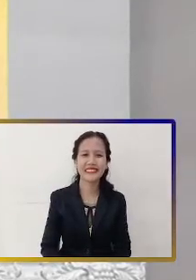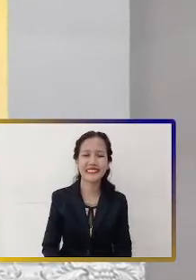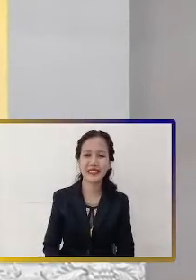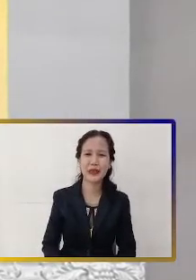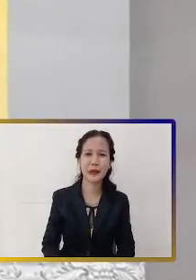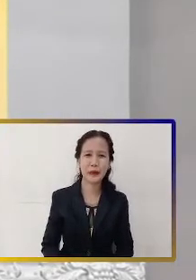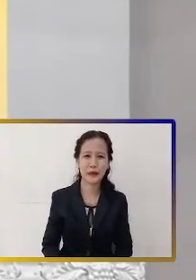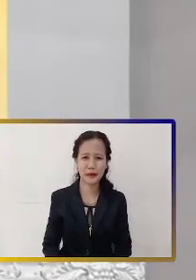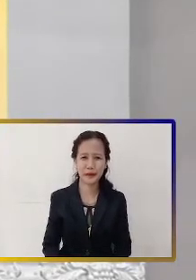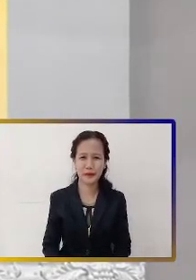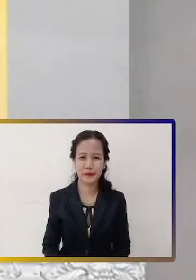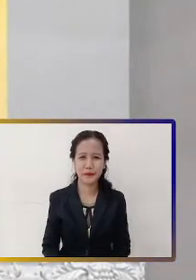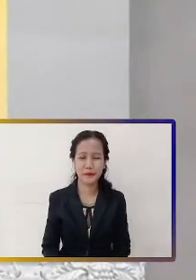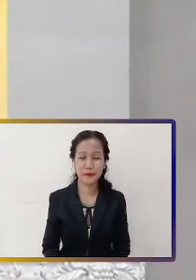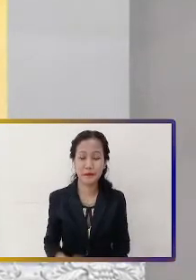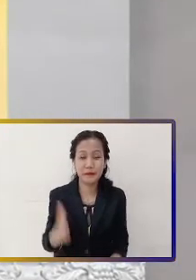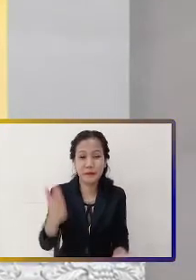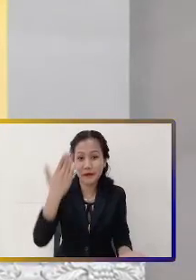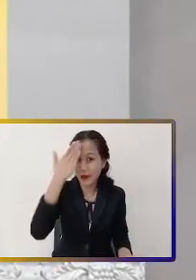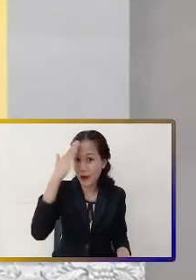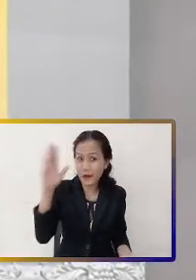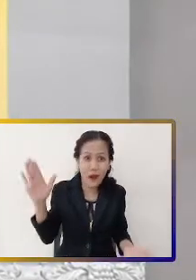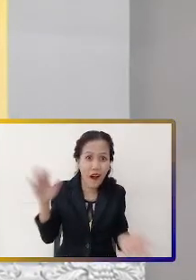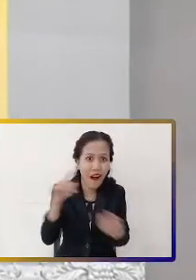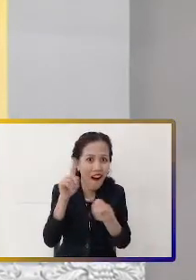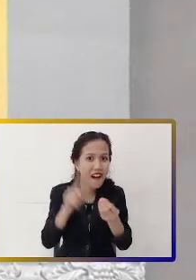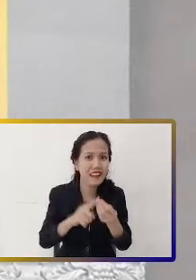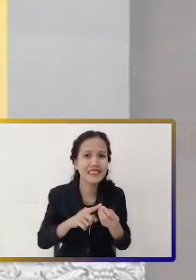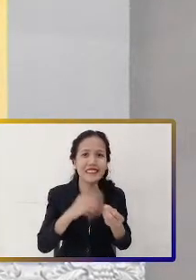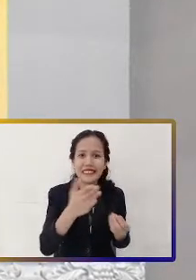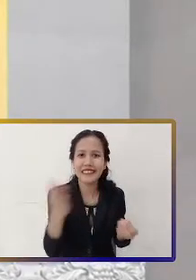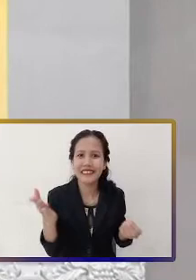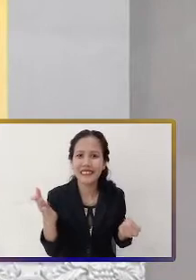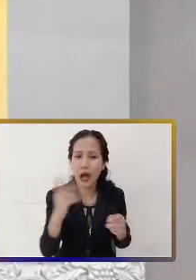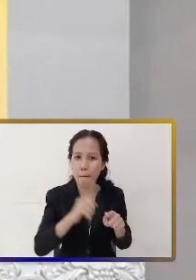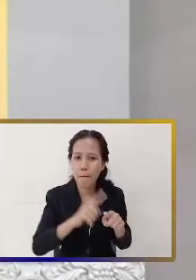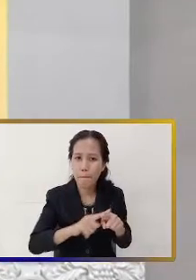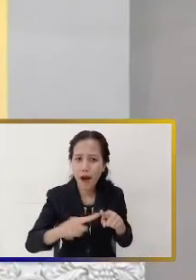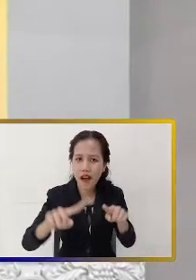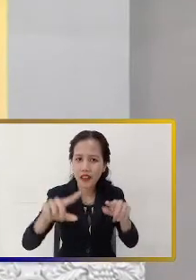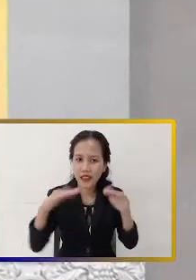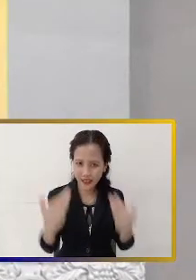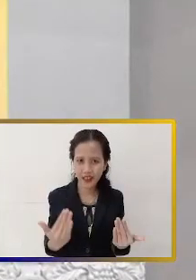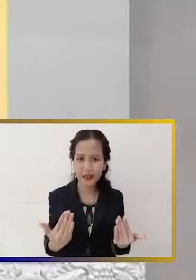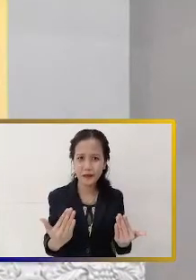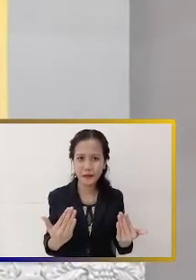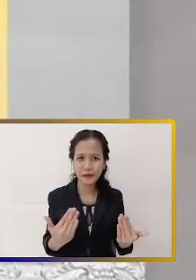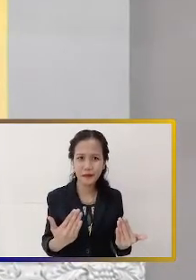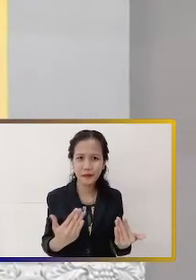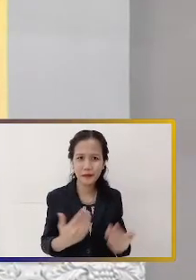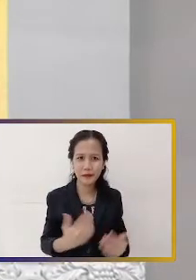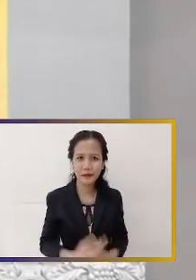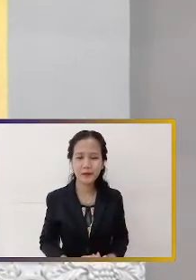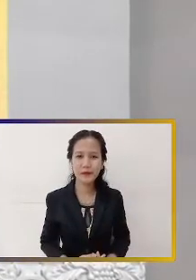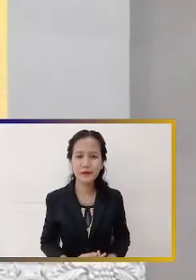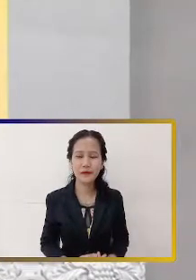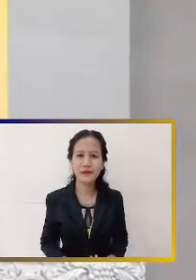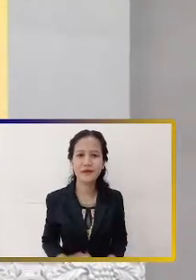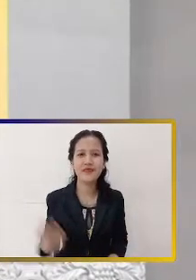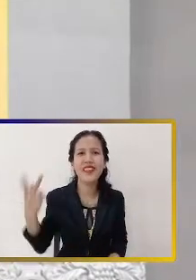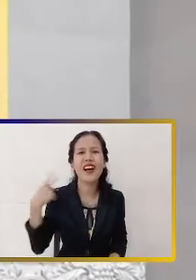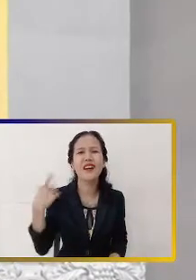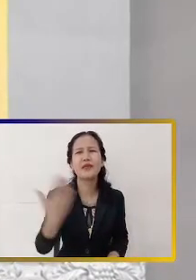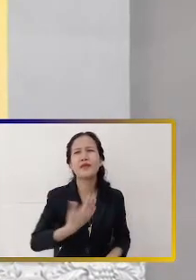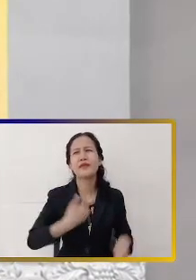Oh yeah. I don't know about you. Pero ngayon, kapatid, may ebidensya